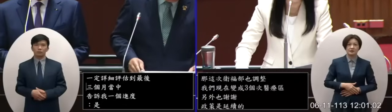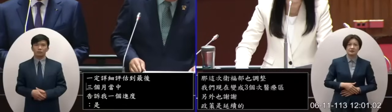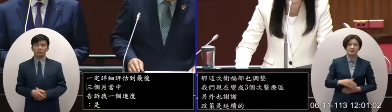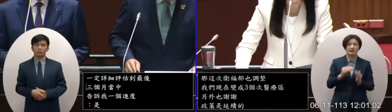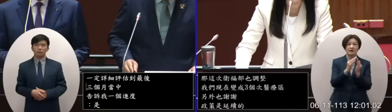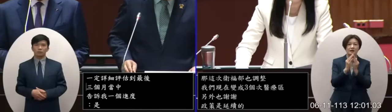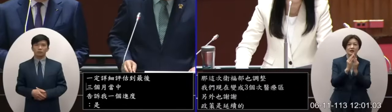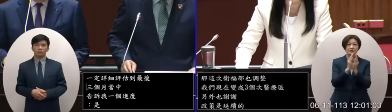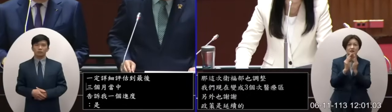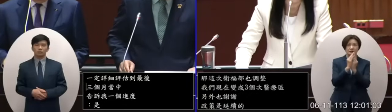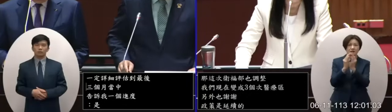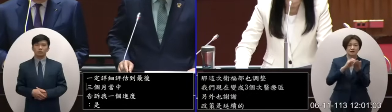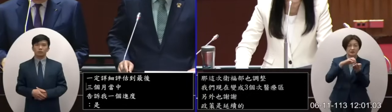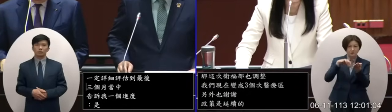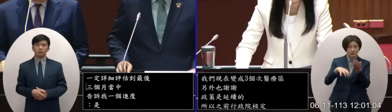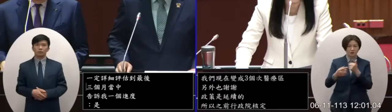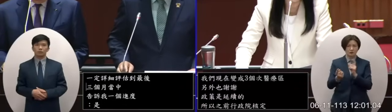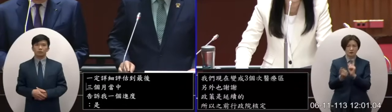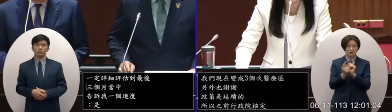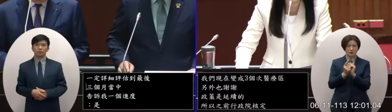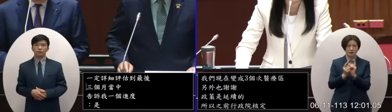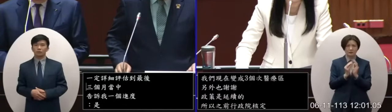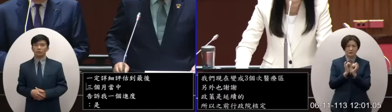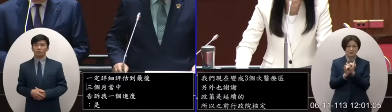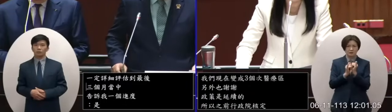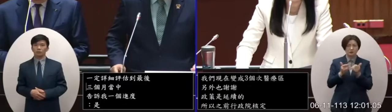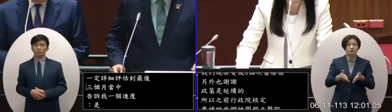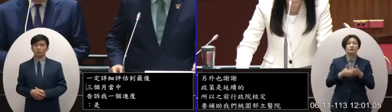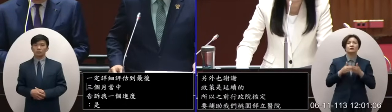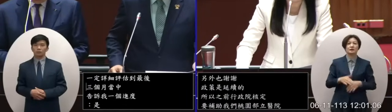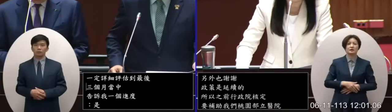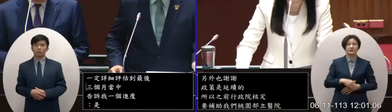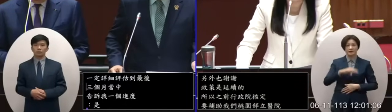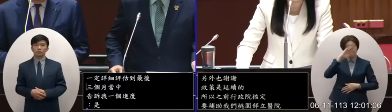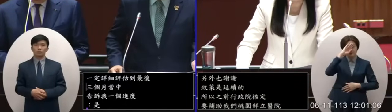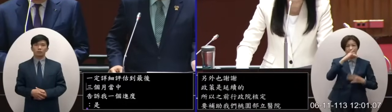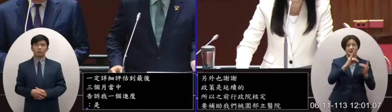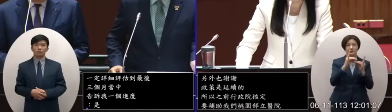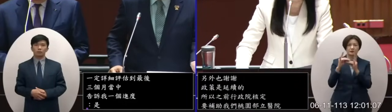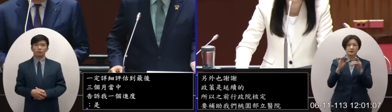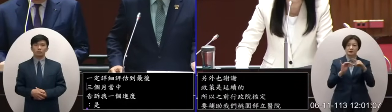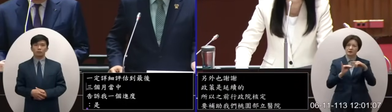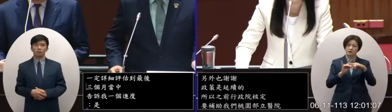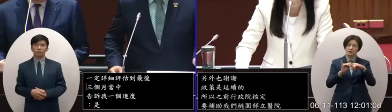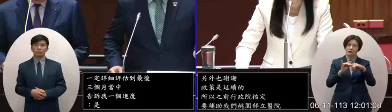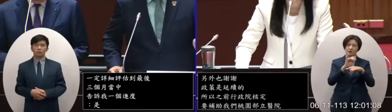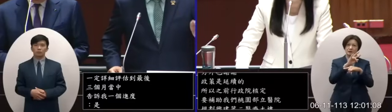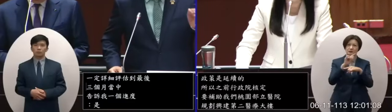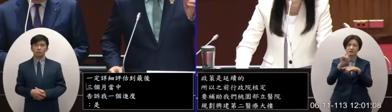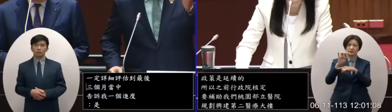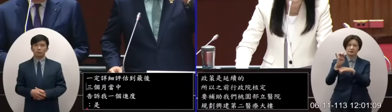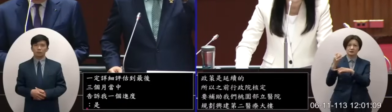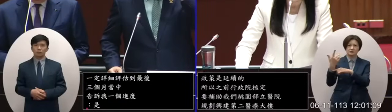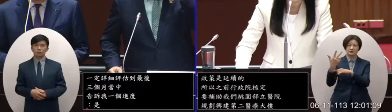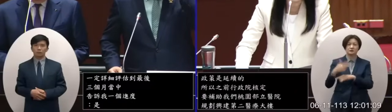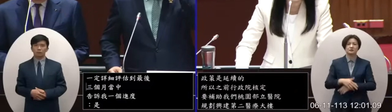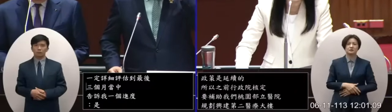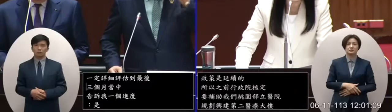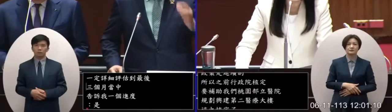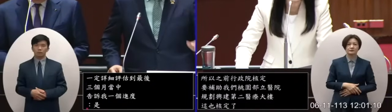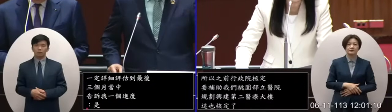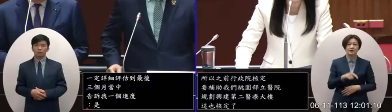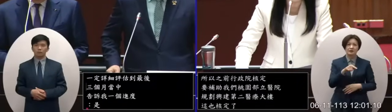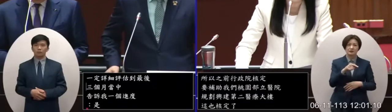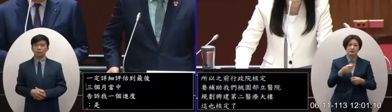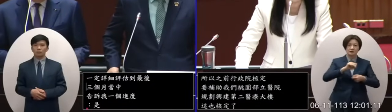疗大楼对我们真的很重要哦，因为我们桃园的病床比平均每万人口只有27.47张一般病床，那么